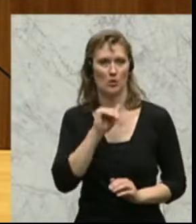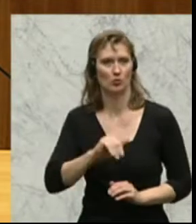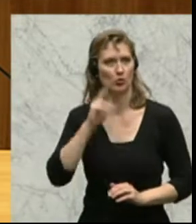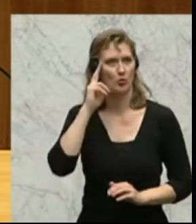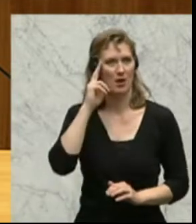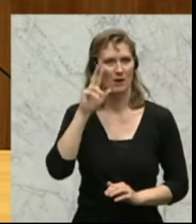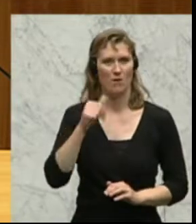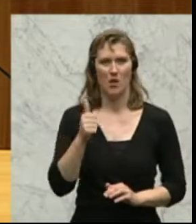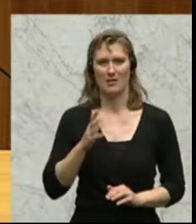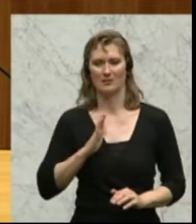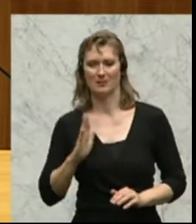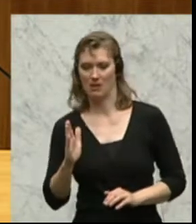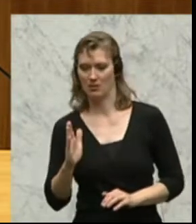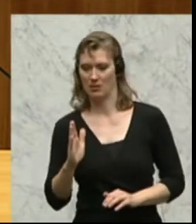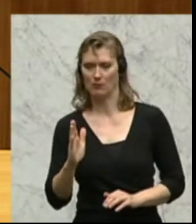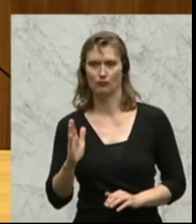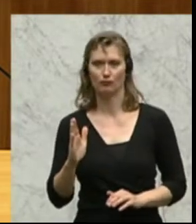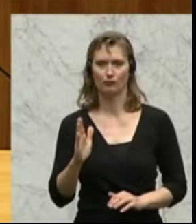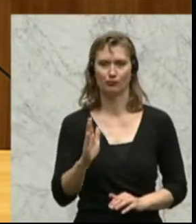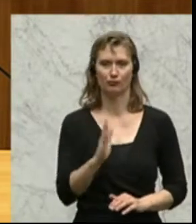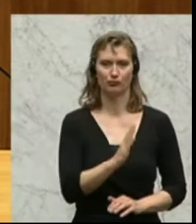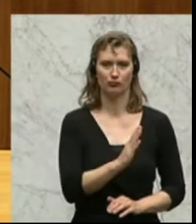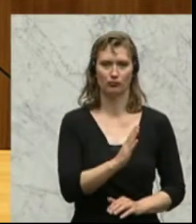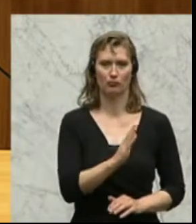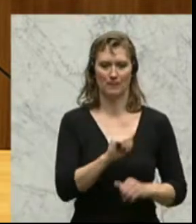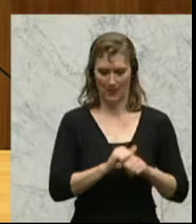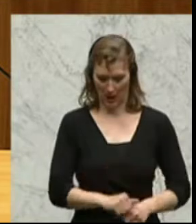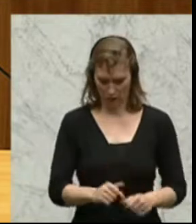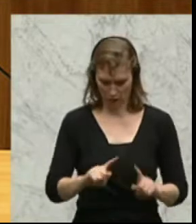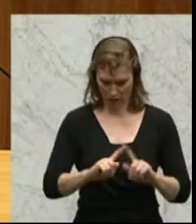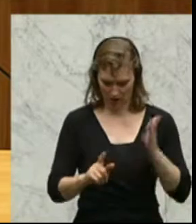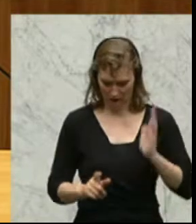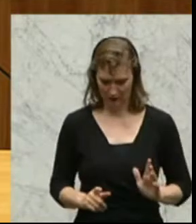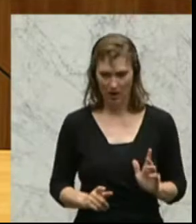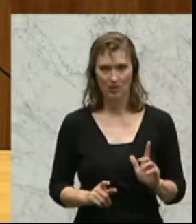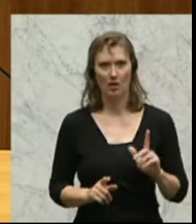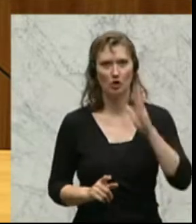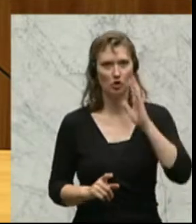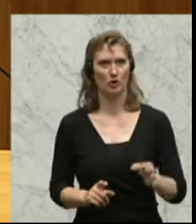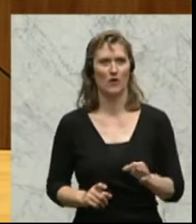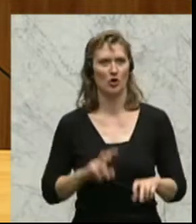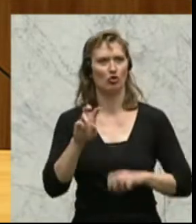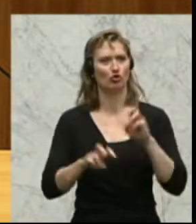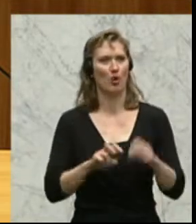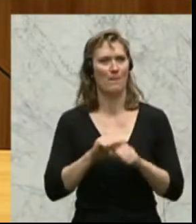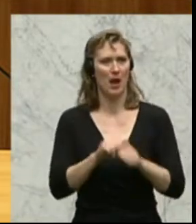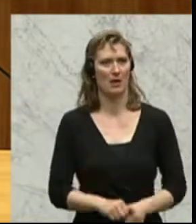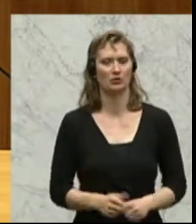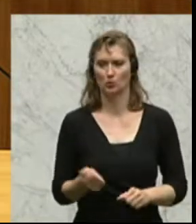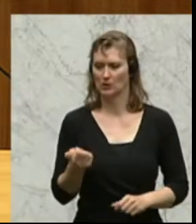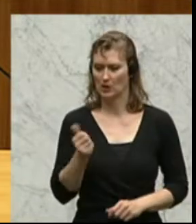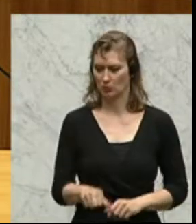Seite etwas herausnimmt an der Belastung, aber auf der anderen Seite sofort eine steuerliche Belastung wieder dazu gibt.